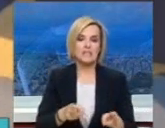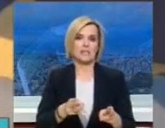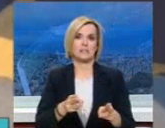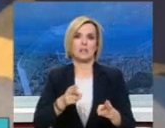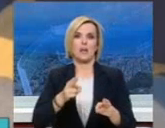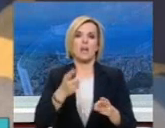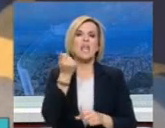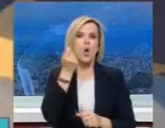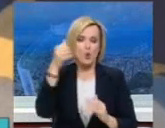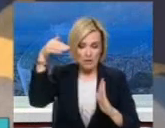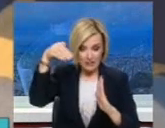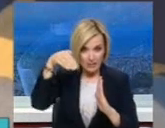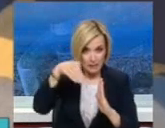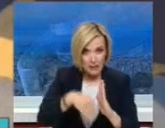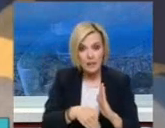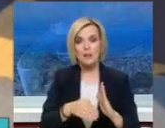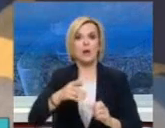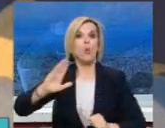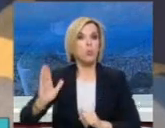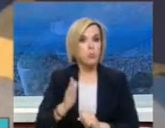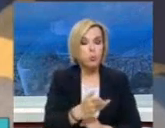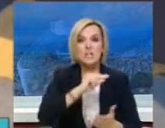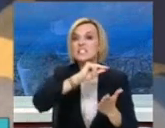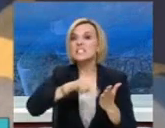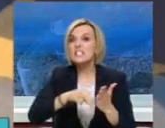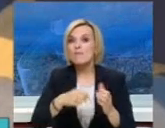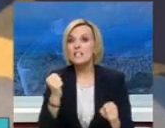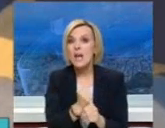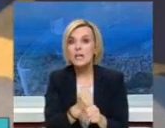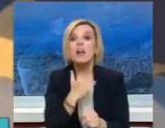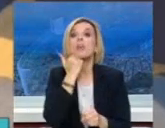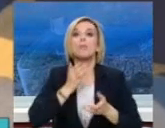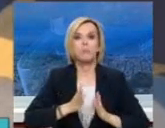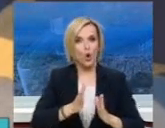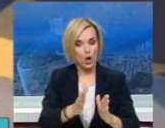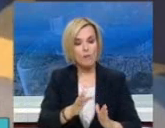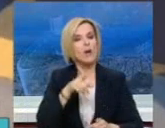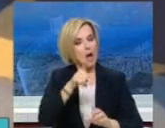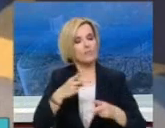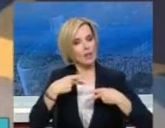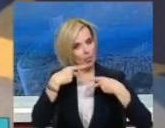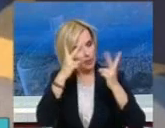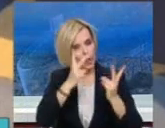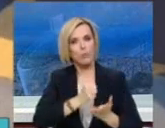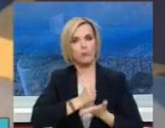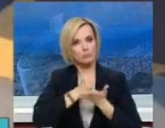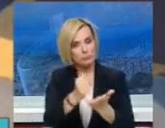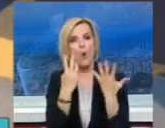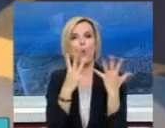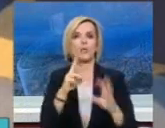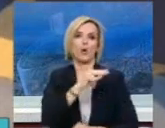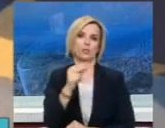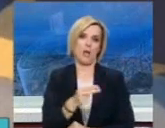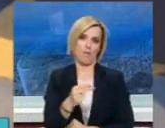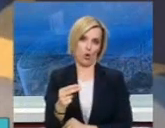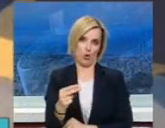αναστολής των συμβάσεων εργασίας τους θα είναι δικαιούχοι της έκτακτης οικονομικής ενίσχυσης. Το ίδιο θα